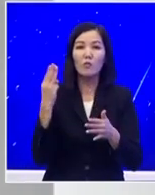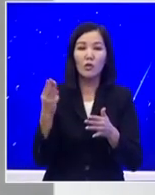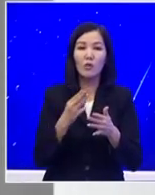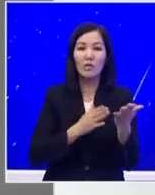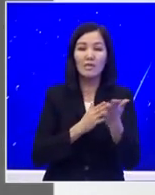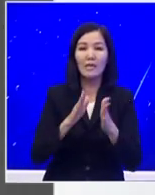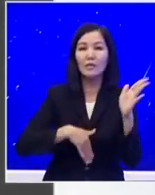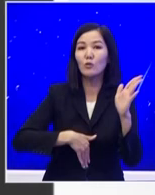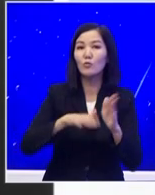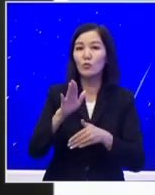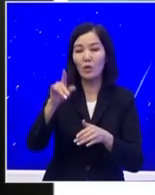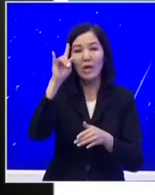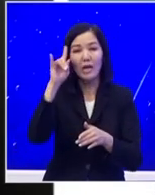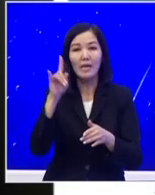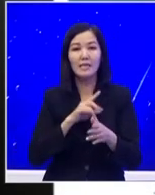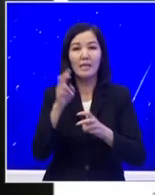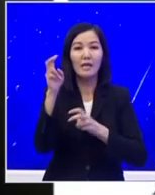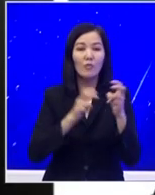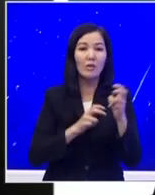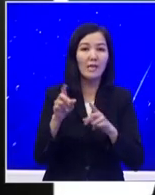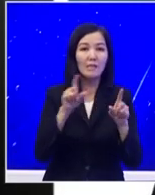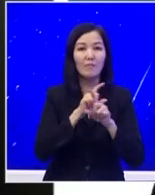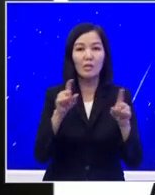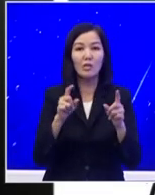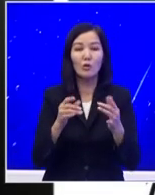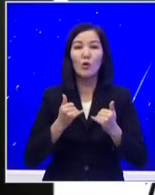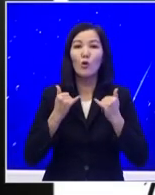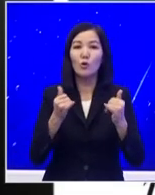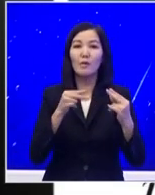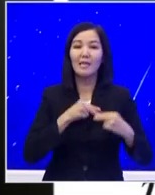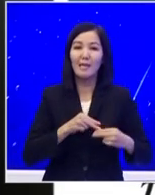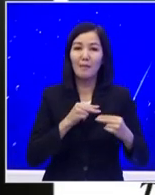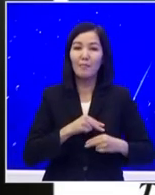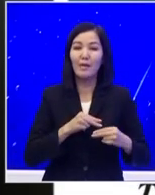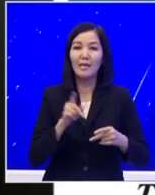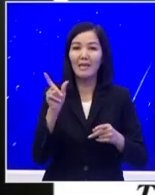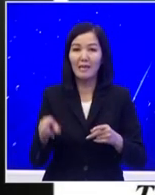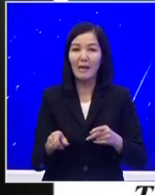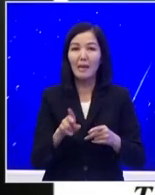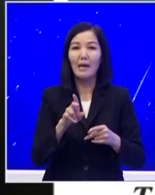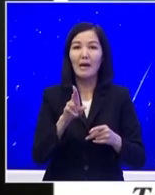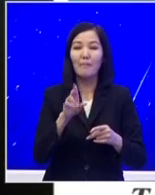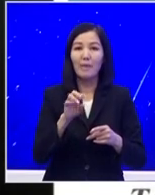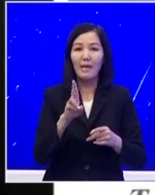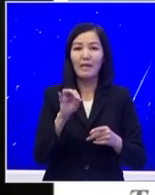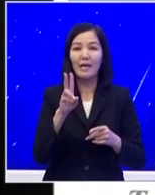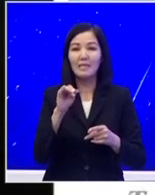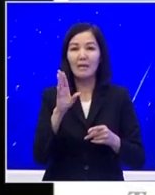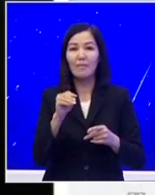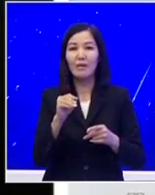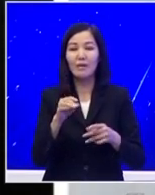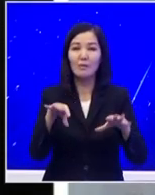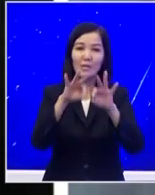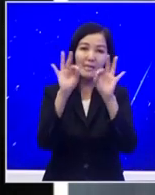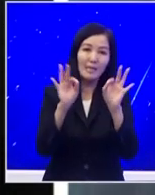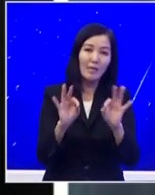Ауыл шаруашылығы саласының үздігі, Қазақстан агроөнеркәсіп кешенінің құрметті еңбеккері. Бекен Қасқарбекұлының жақын,